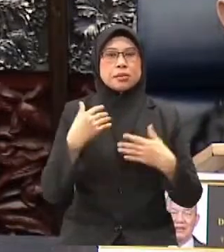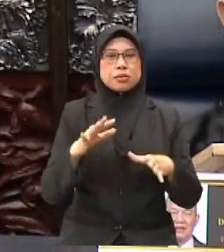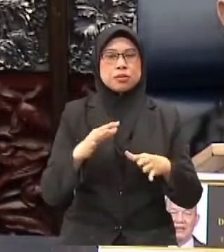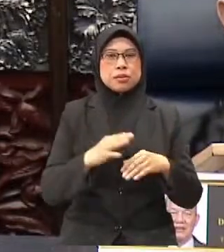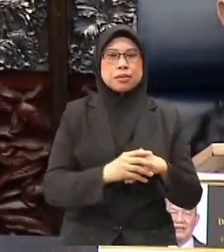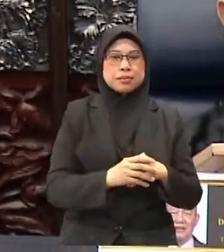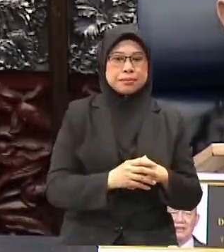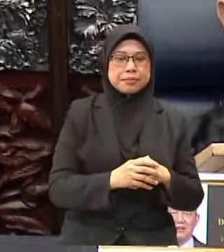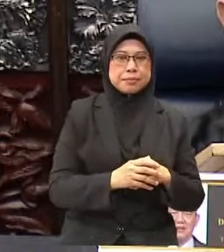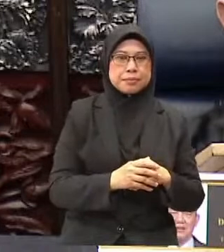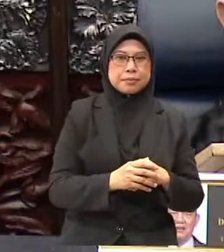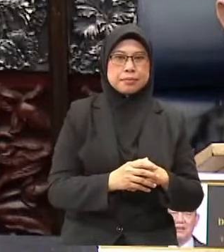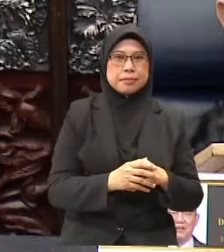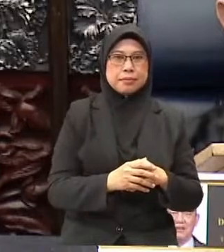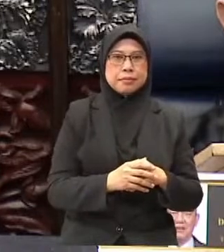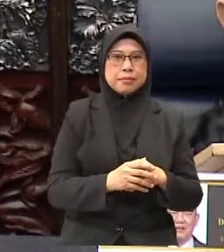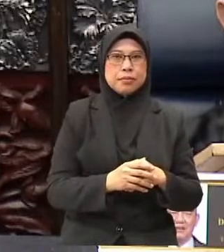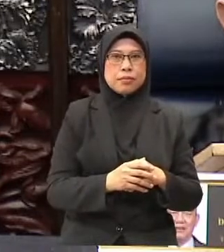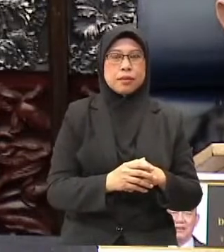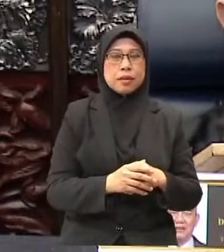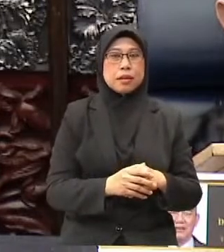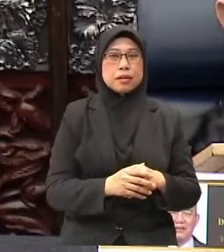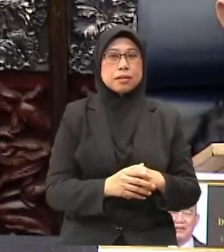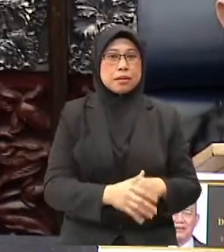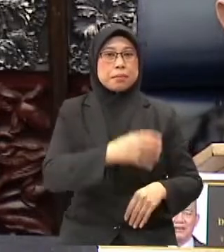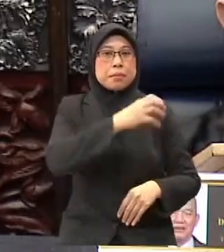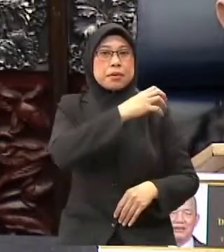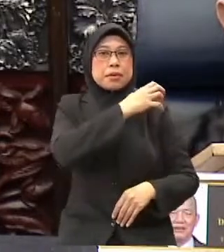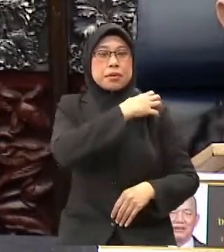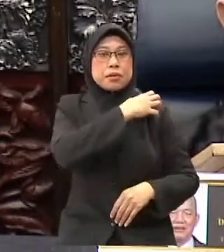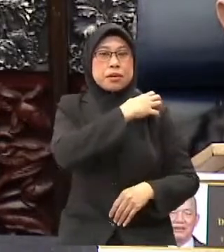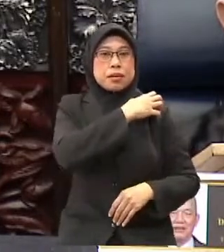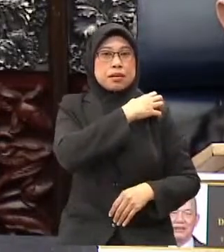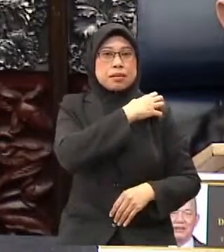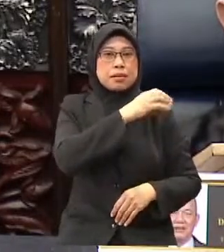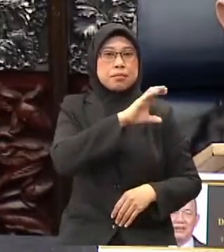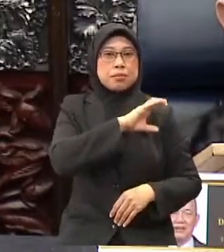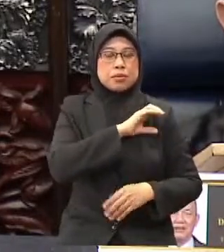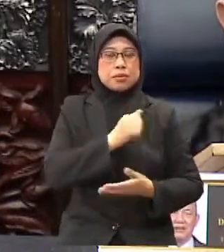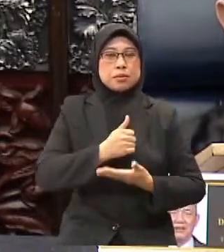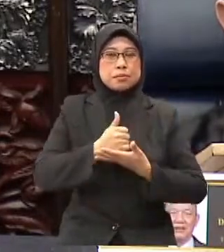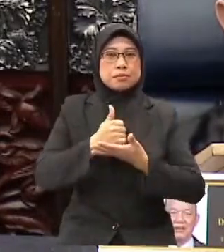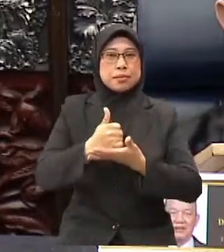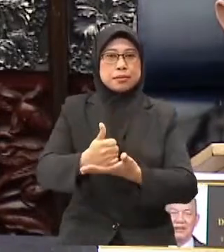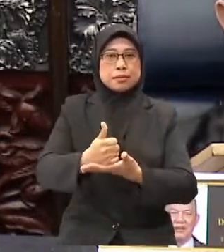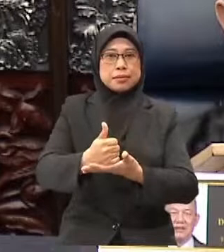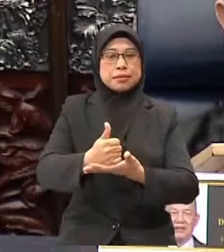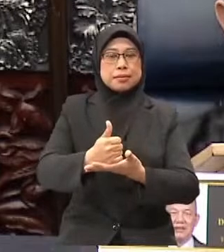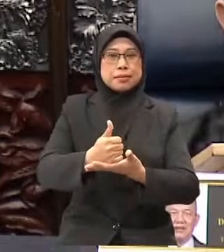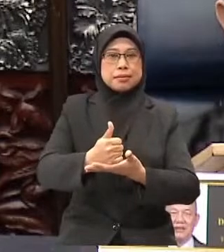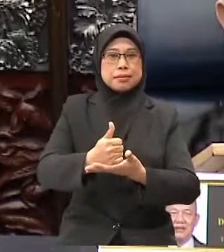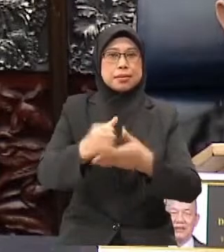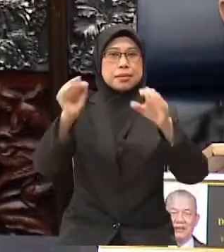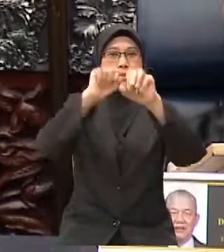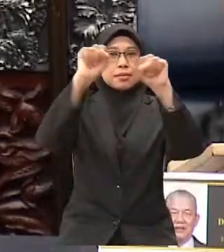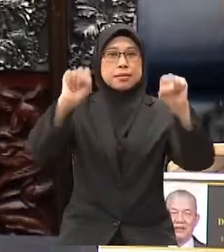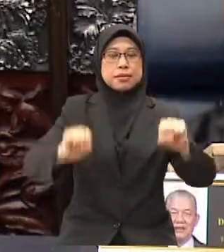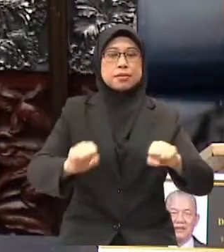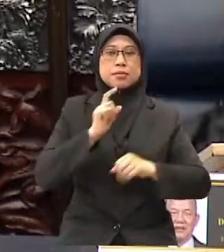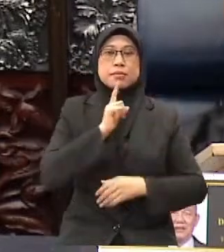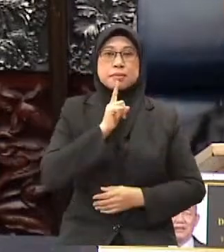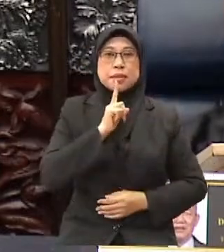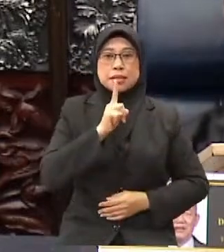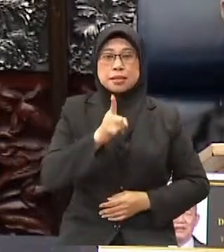tempatkanarana tempatkan pegawai-pegawai ataupun anggota-anggota polis bantuan di stesenstesen untuk memastikan